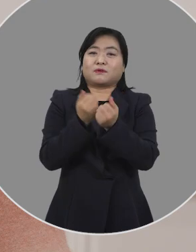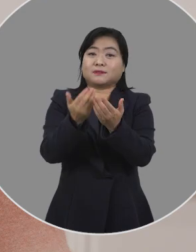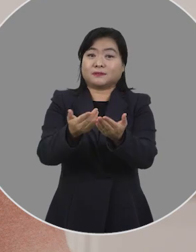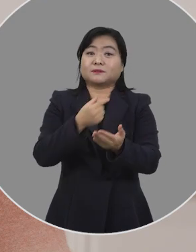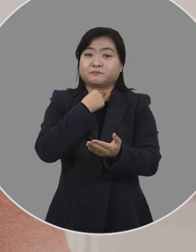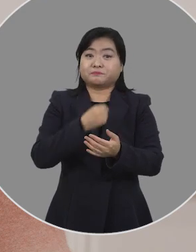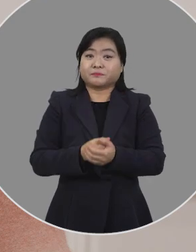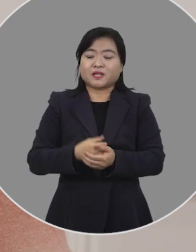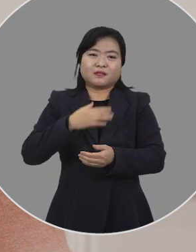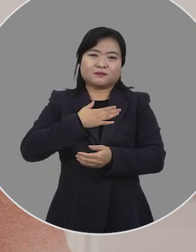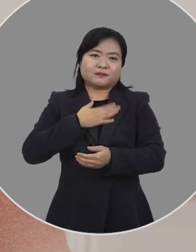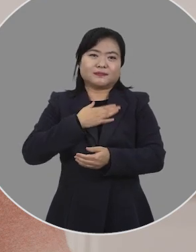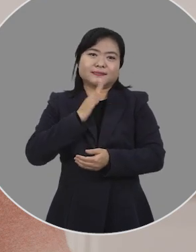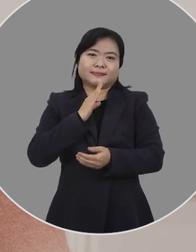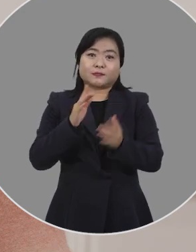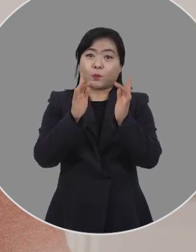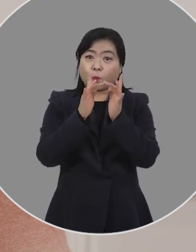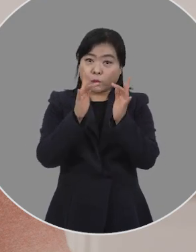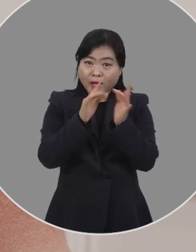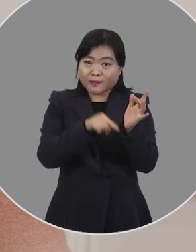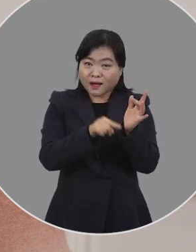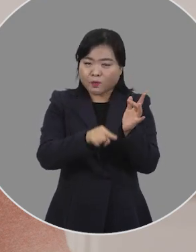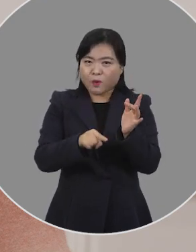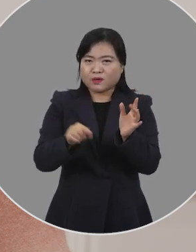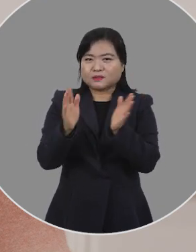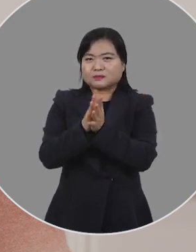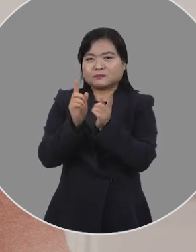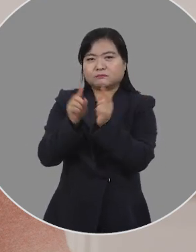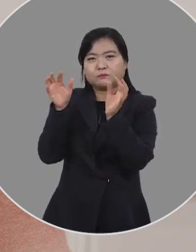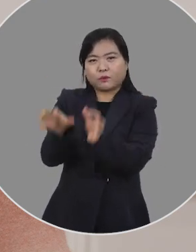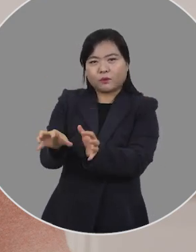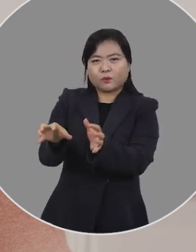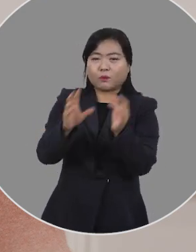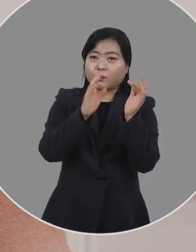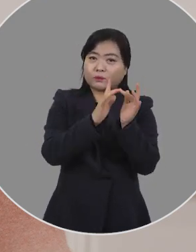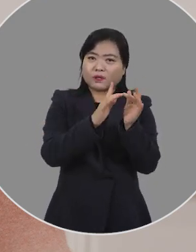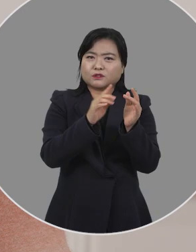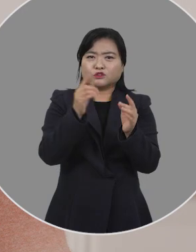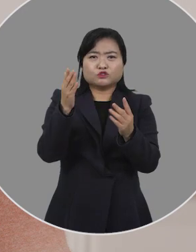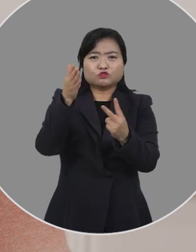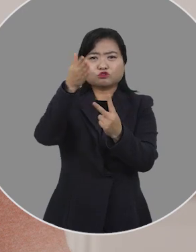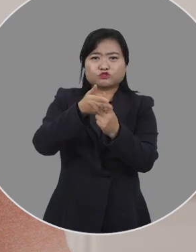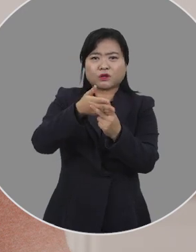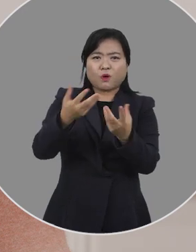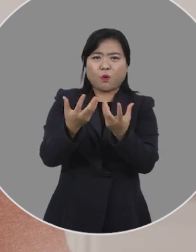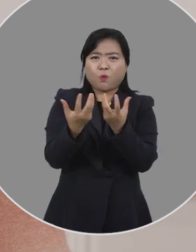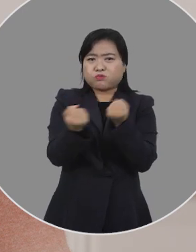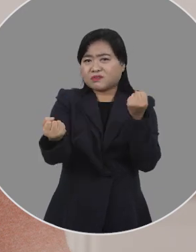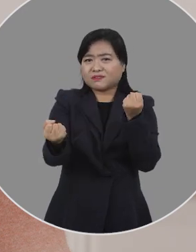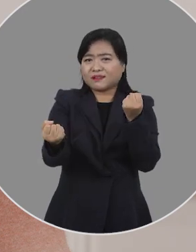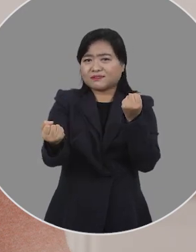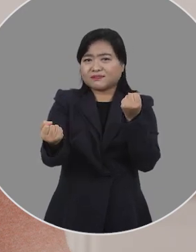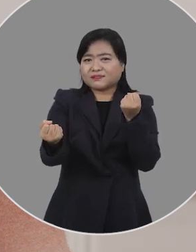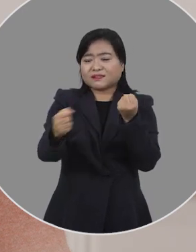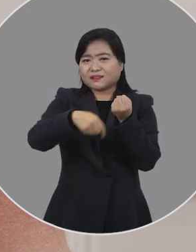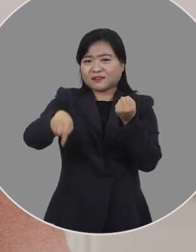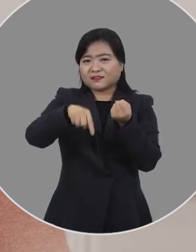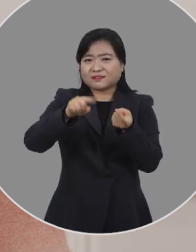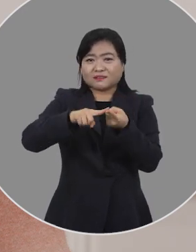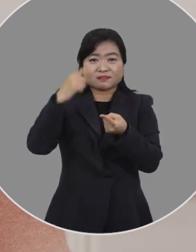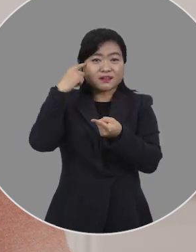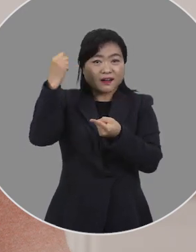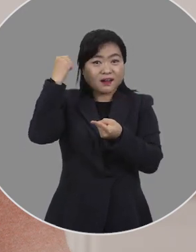그러니까 저는 사실은 이 온라인하고 오프라인을 너무 두 개의 완전히 분리된 다른